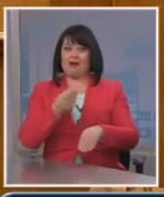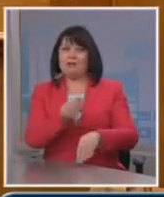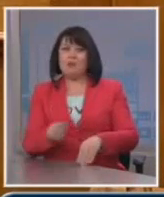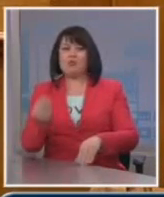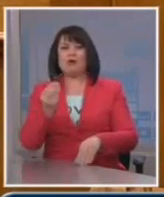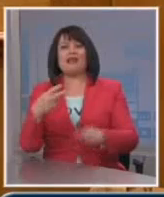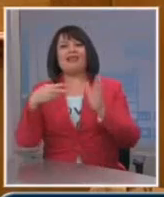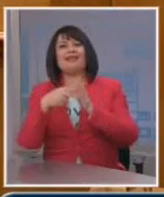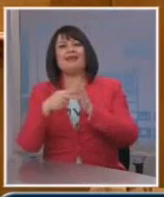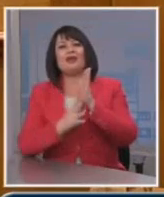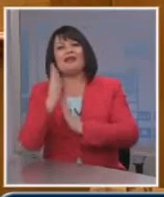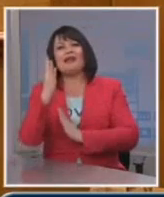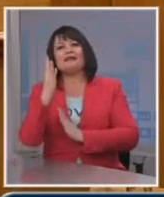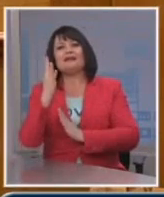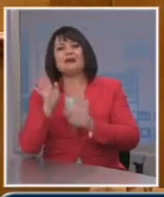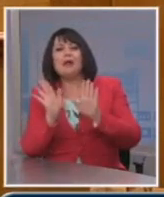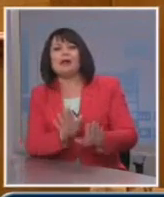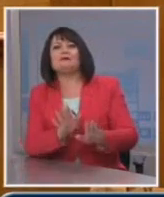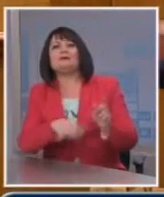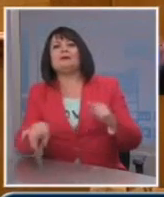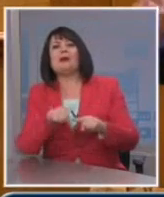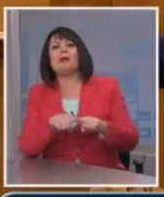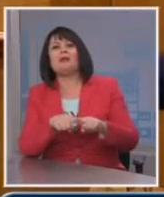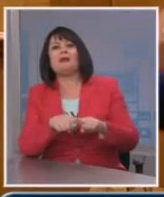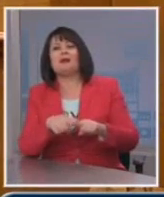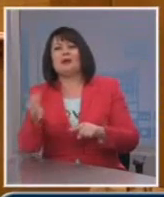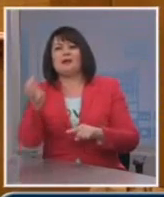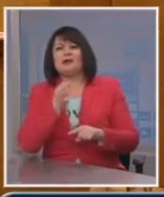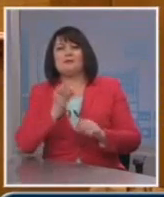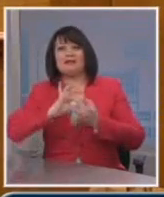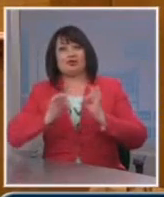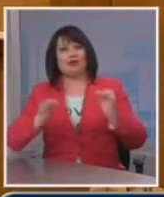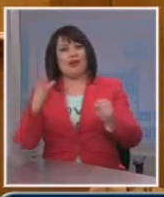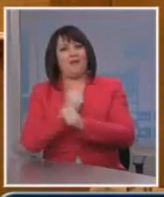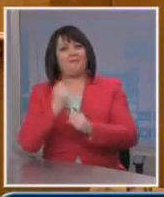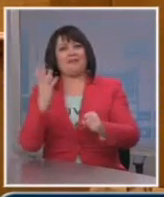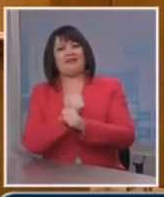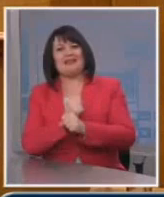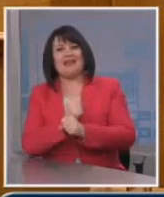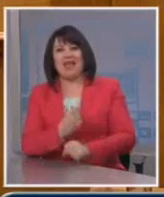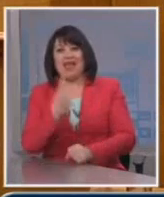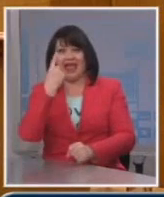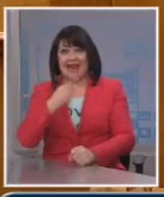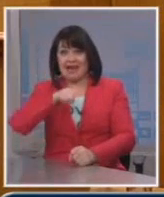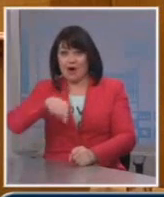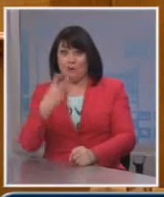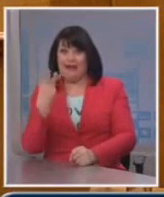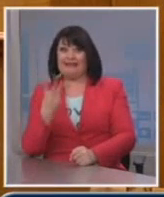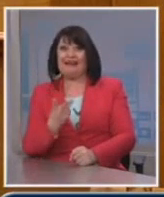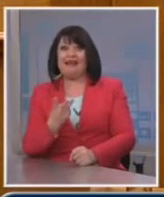το 2014 τη χώρα, που μιλάγατε για success story τότε, 1,3 έξω από το στόχο.